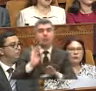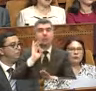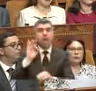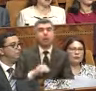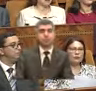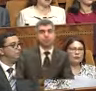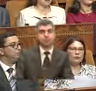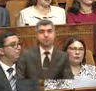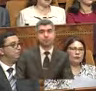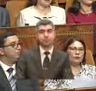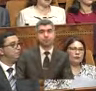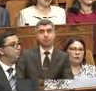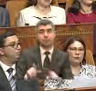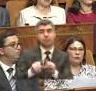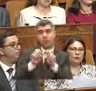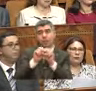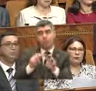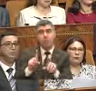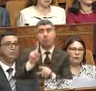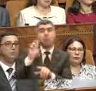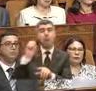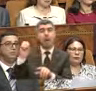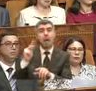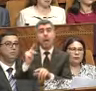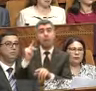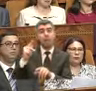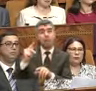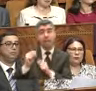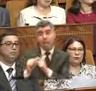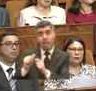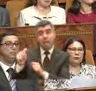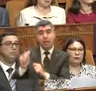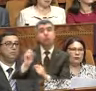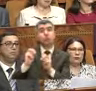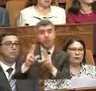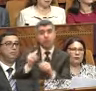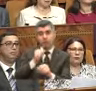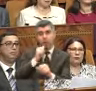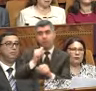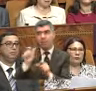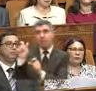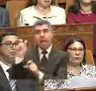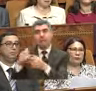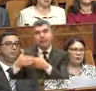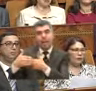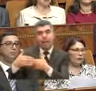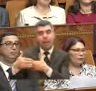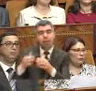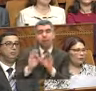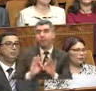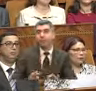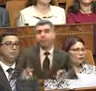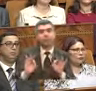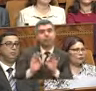كنلقاو هذا السد كيزوج جماعات بعيده ب 100 كيلومتر. الدراسه لانجاز هذا المشروع ديال التزويد ديال جماعه